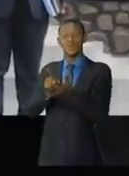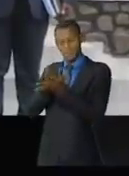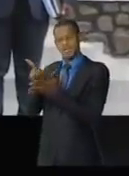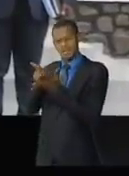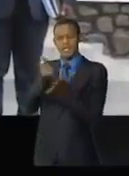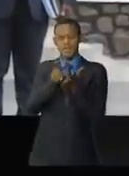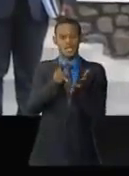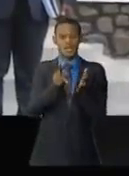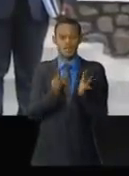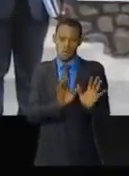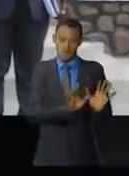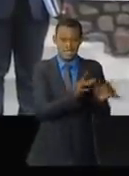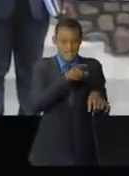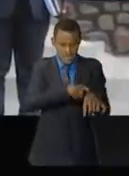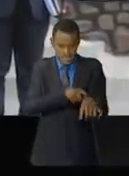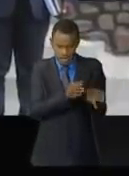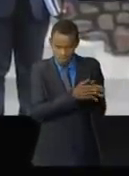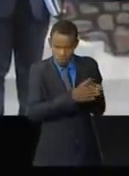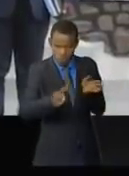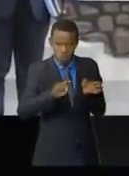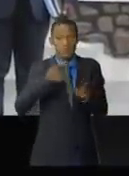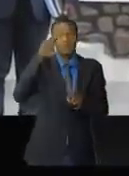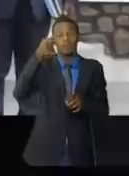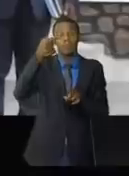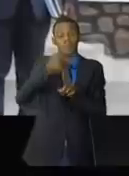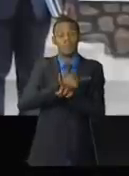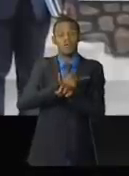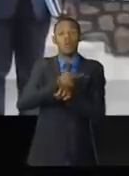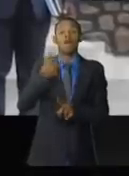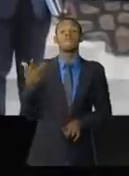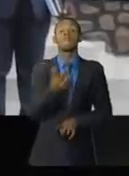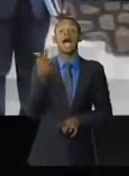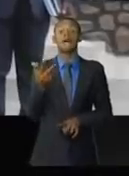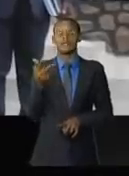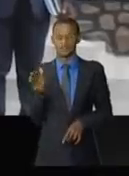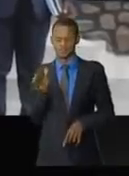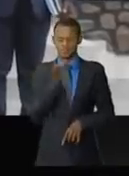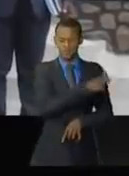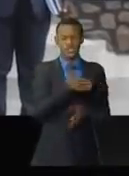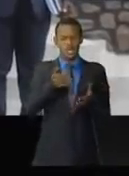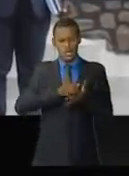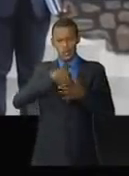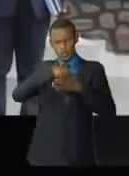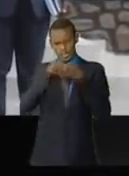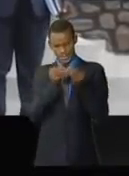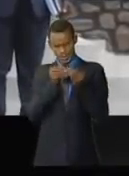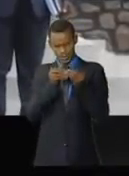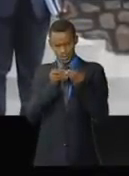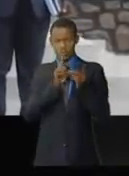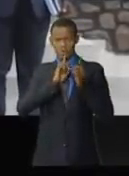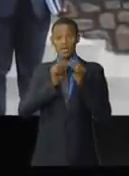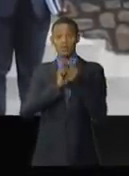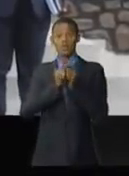aussi à relever un cas de maladie à Ebola dans la ville de